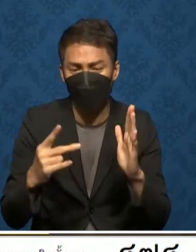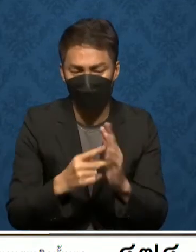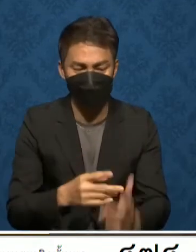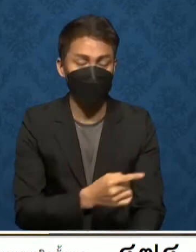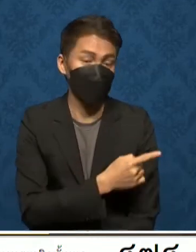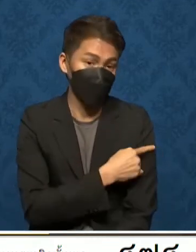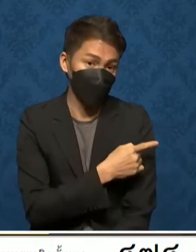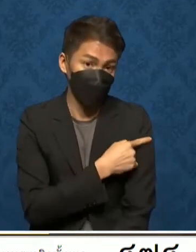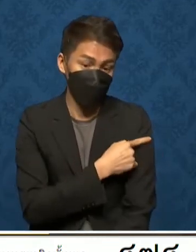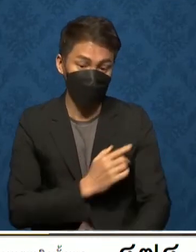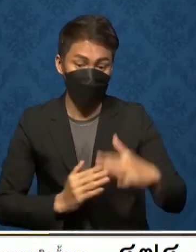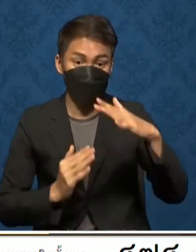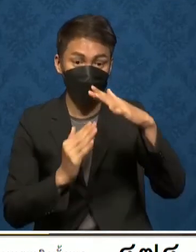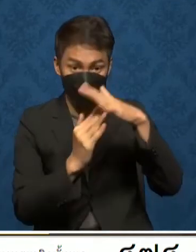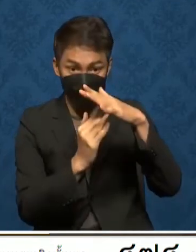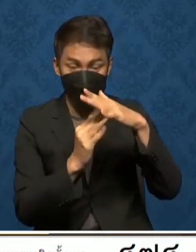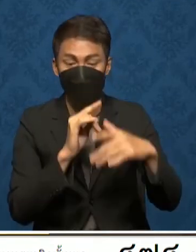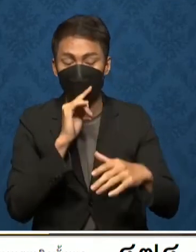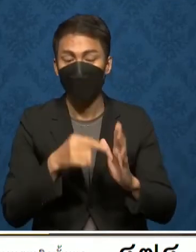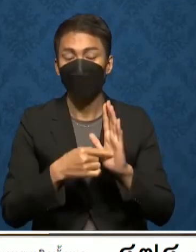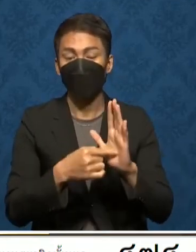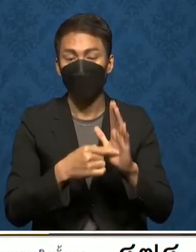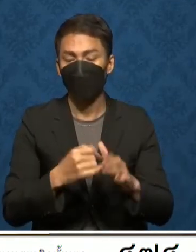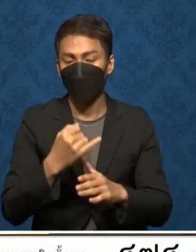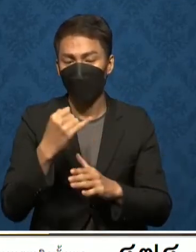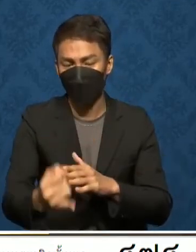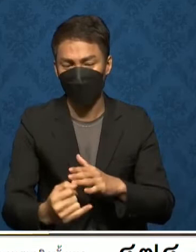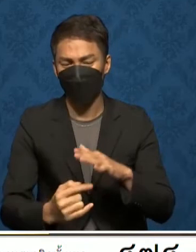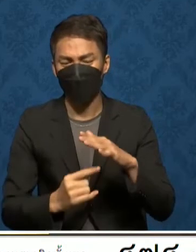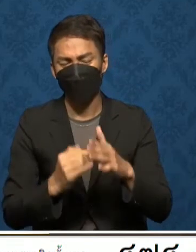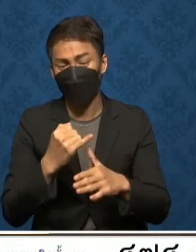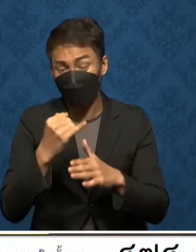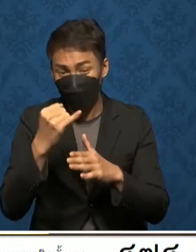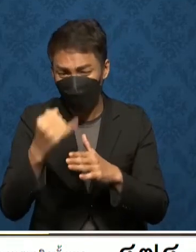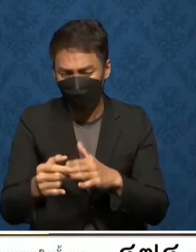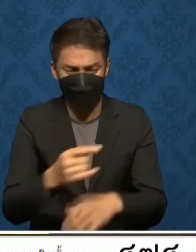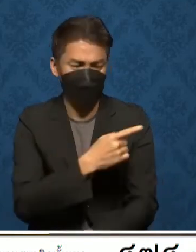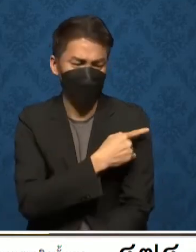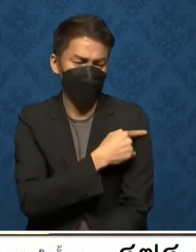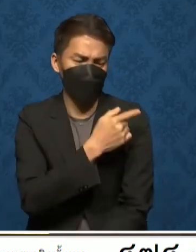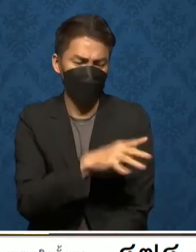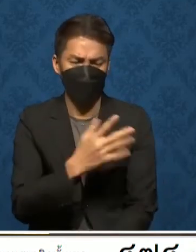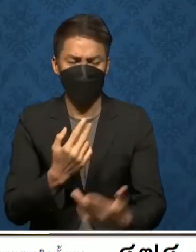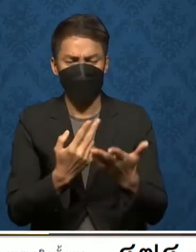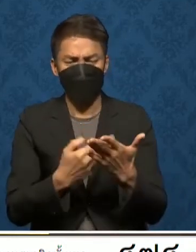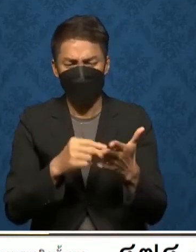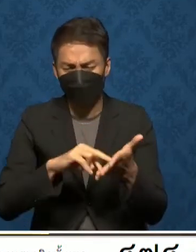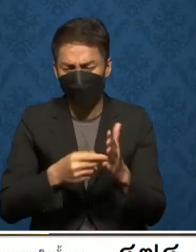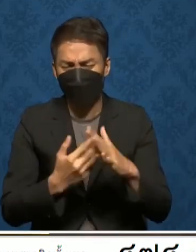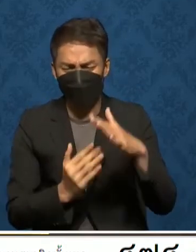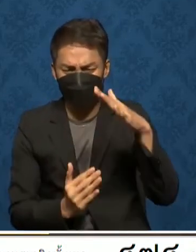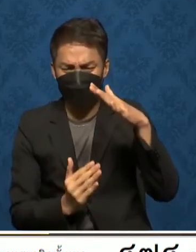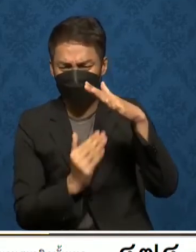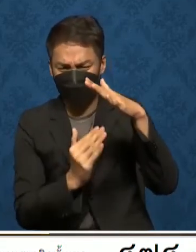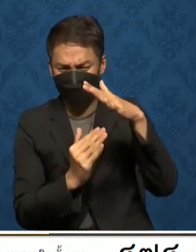ณีเรียนจบปริญญาตรีแล้วยังมีวงเงินเพดานหรือมีแก๊ปช่องว่างนะที่จะกู้เ